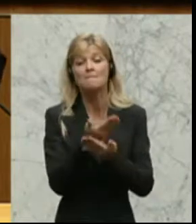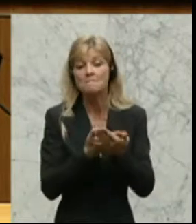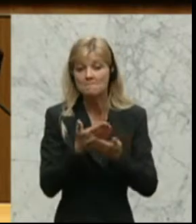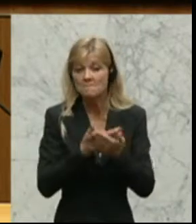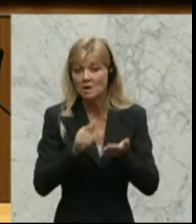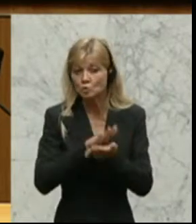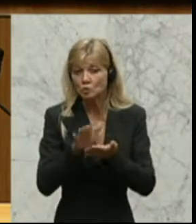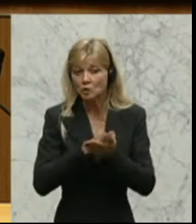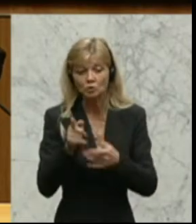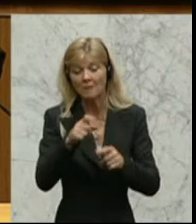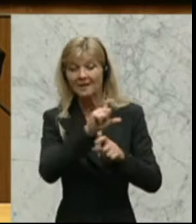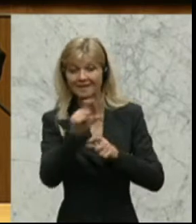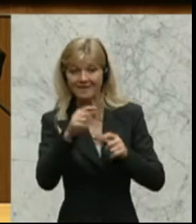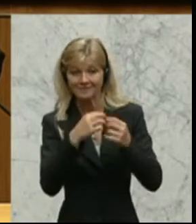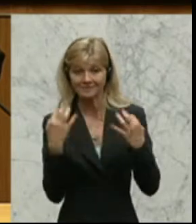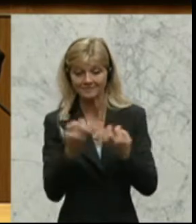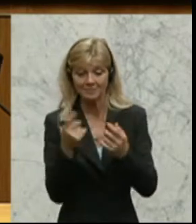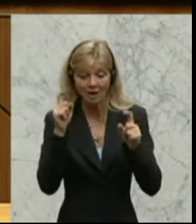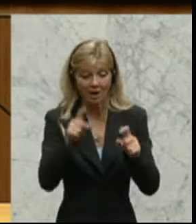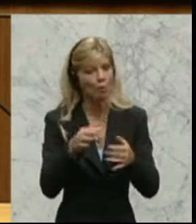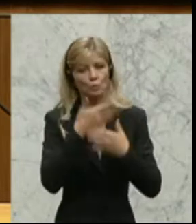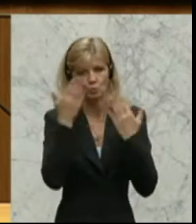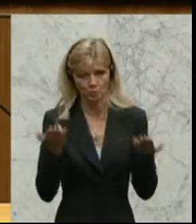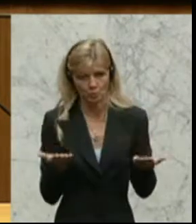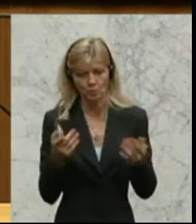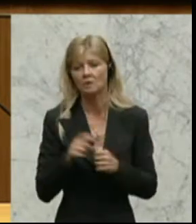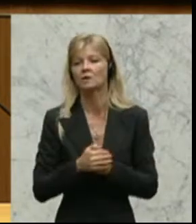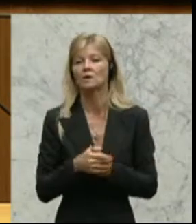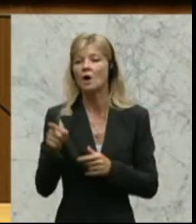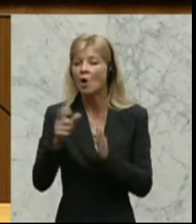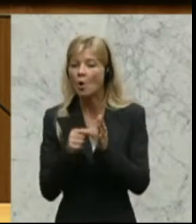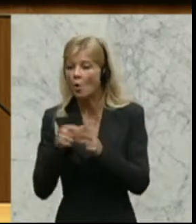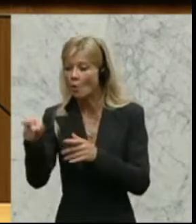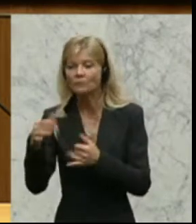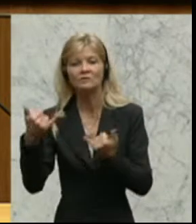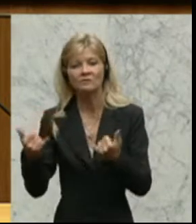die Milliardenausgaben kommen sehr oft beim Patienten nicht an.